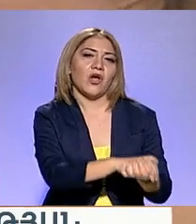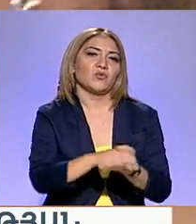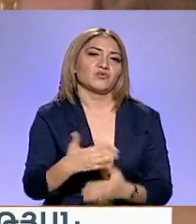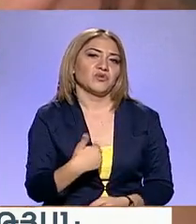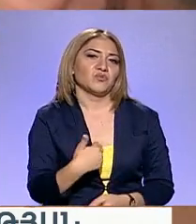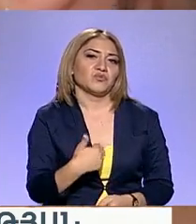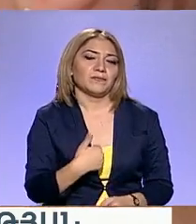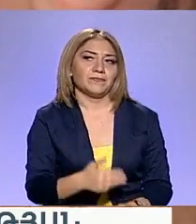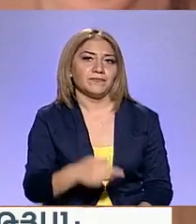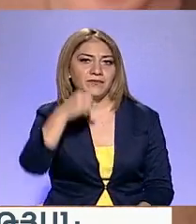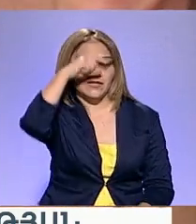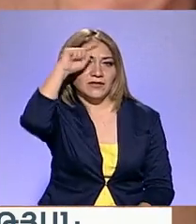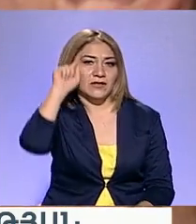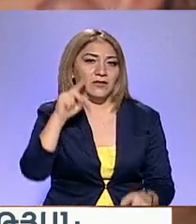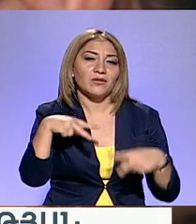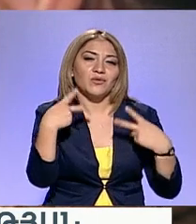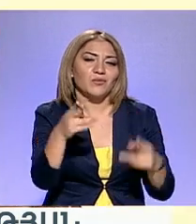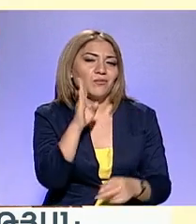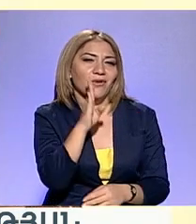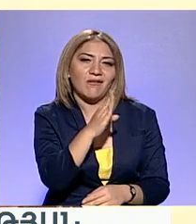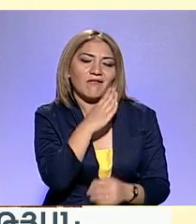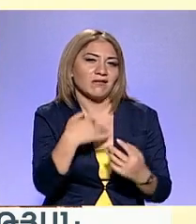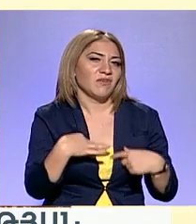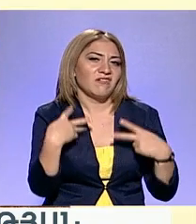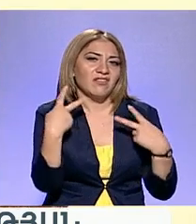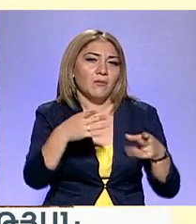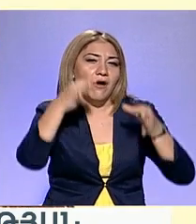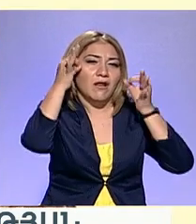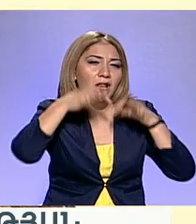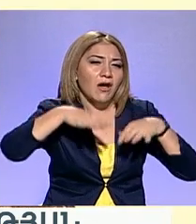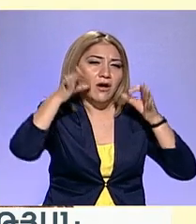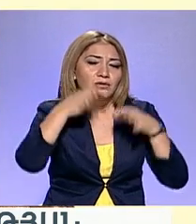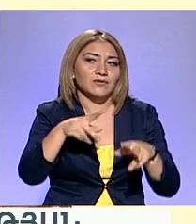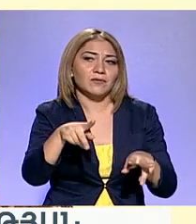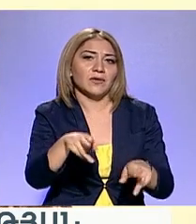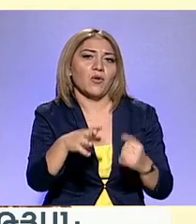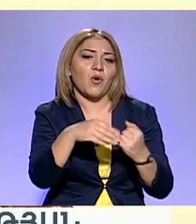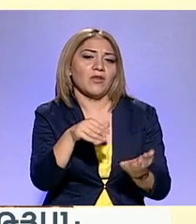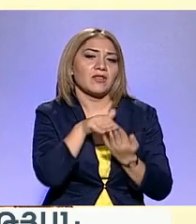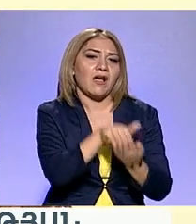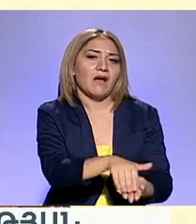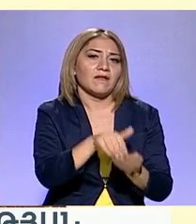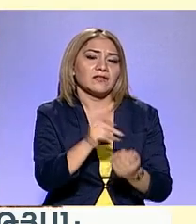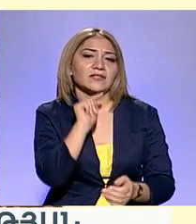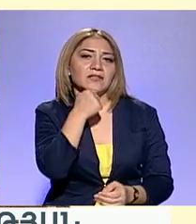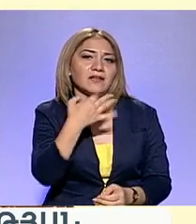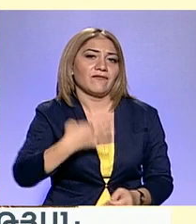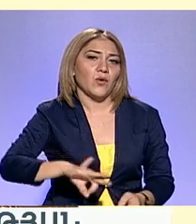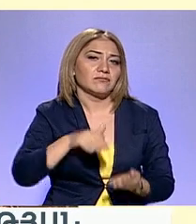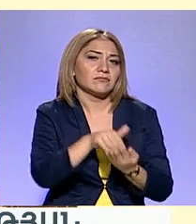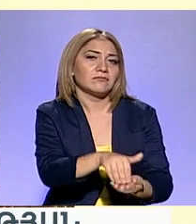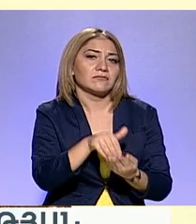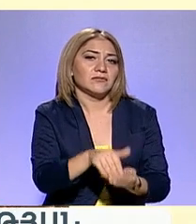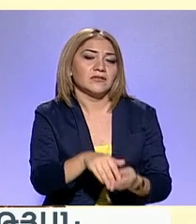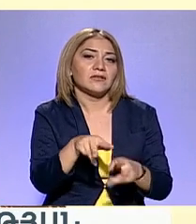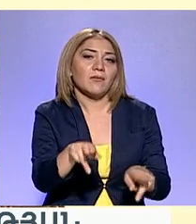ուզում։ Նրանք էլ են մայրեր, նրանք էլ են մեր նման լացում, նրանք էլ են հողին հանձնում իրենց միակ ժառանգների։